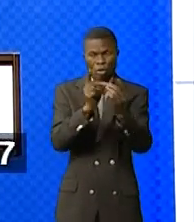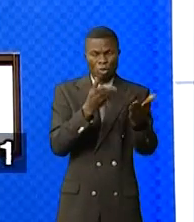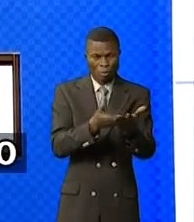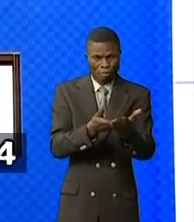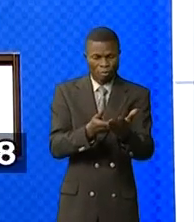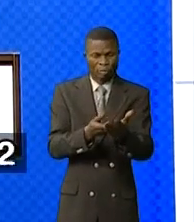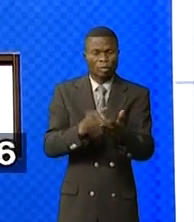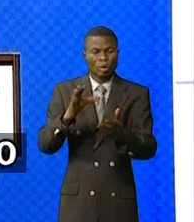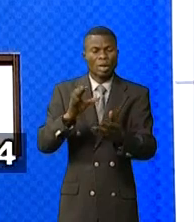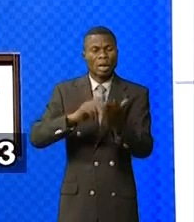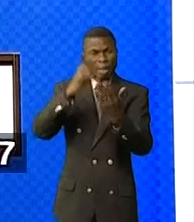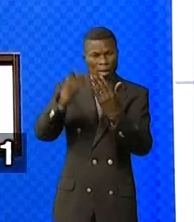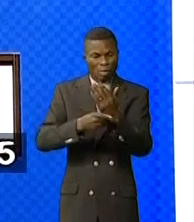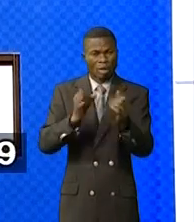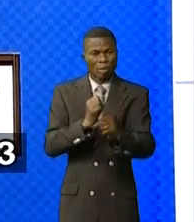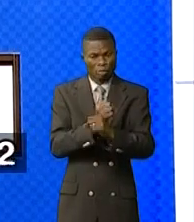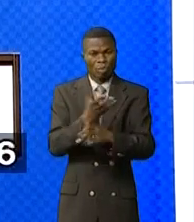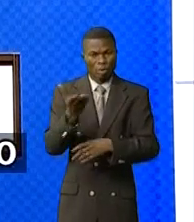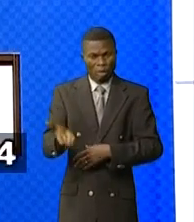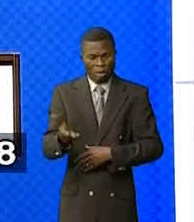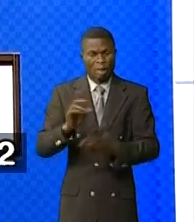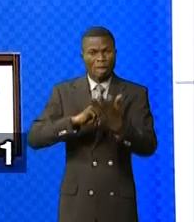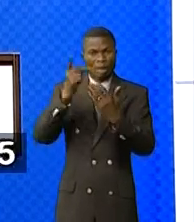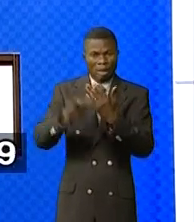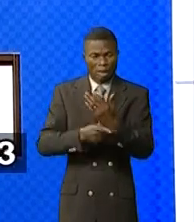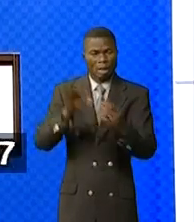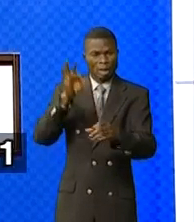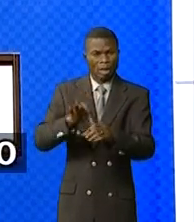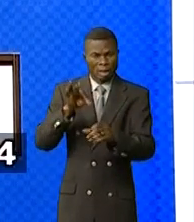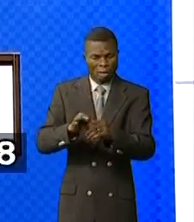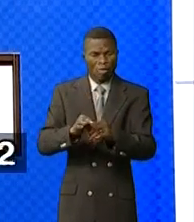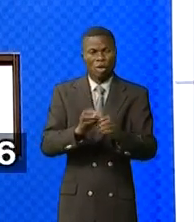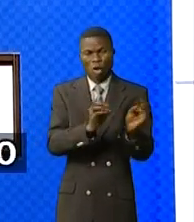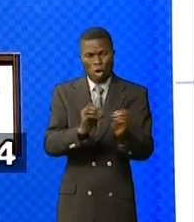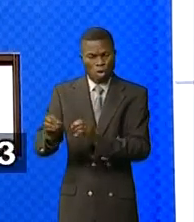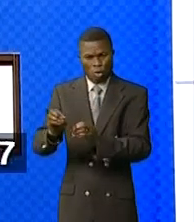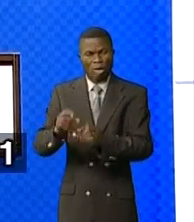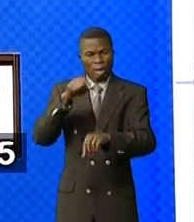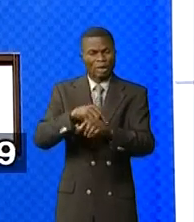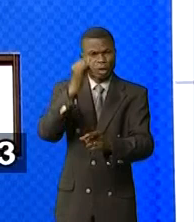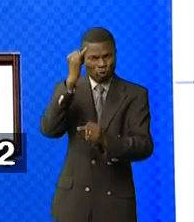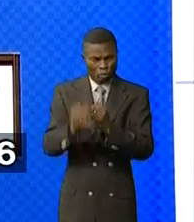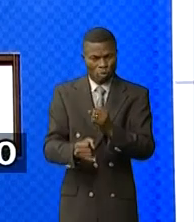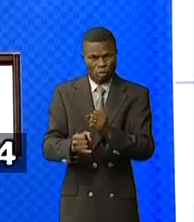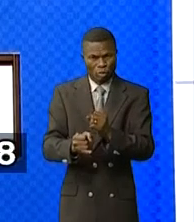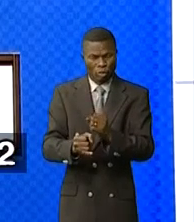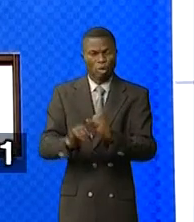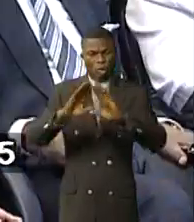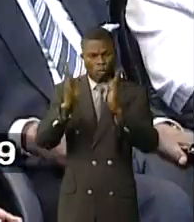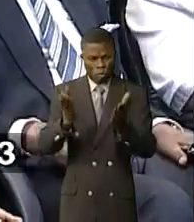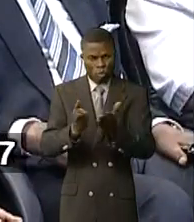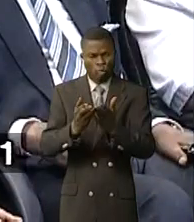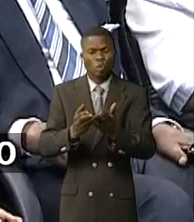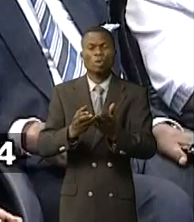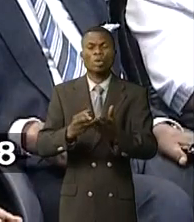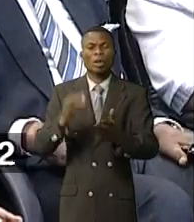est ressorti un plan qui veut que les élections se tiennent entre autres dans les délais, parce que nous tous nous avons convenu. Il y